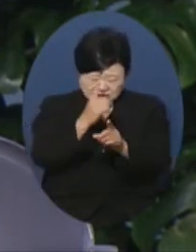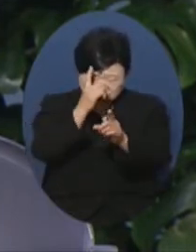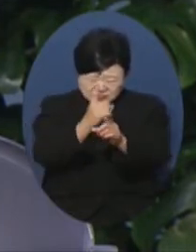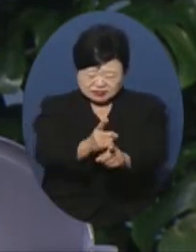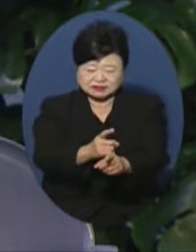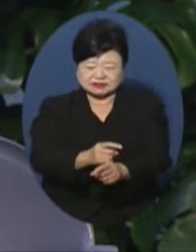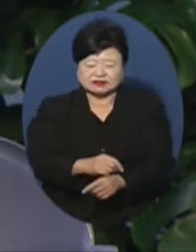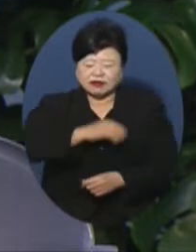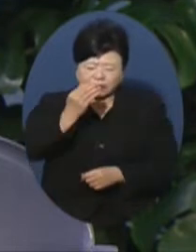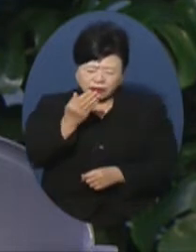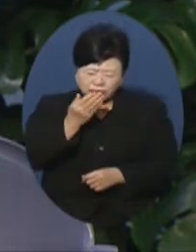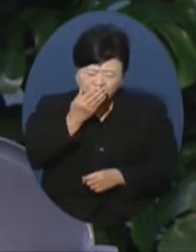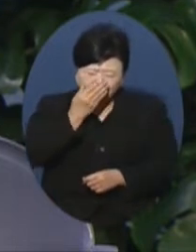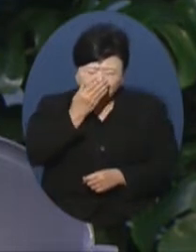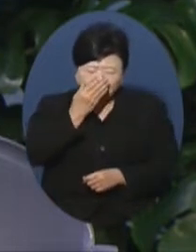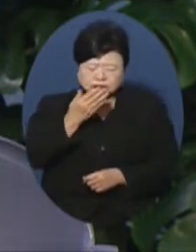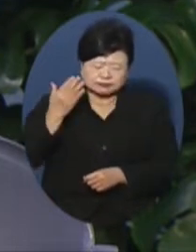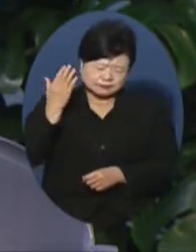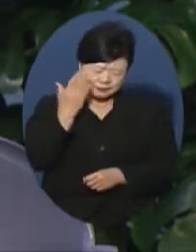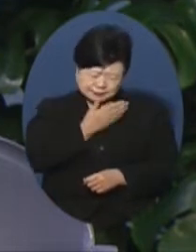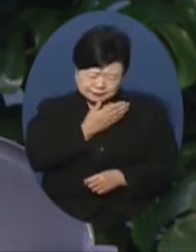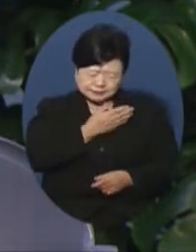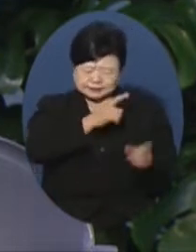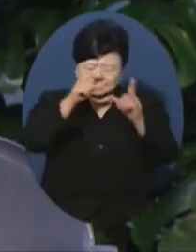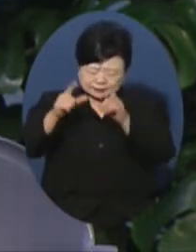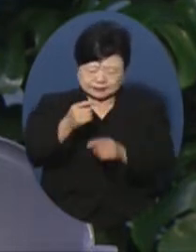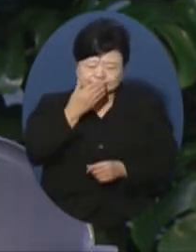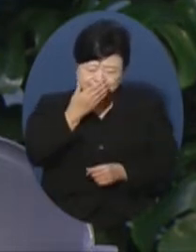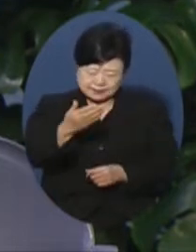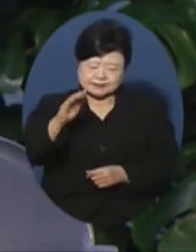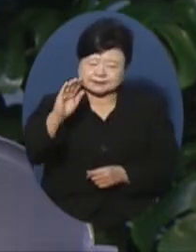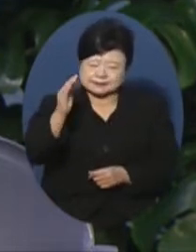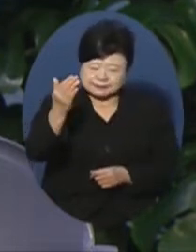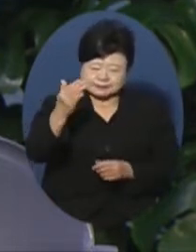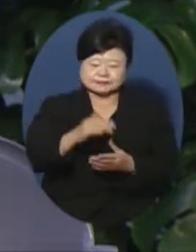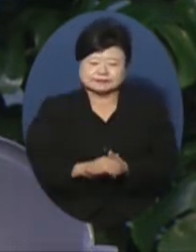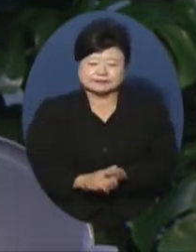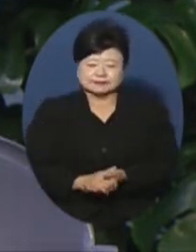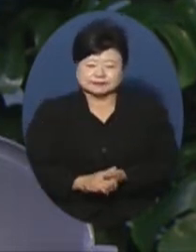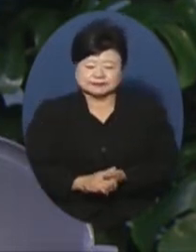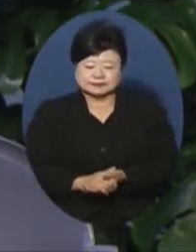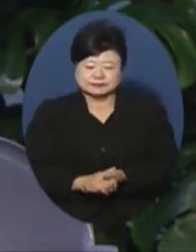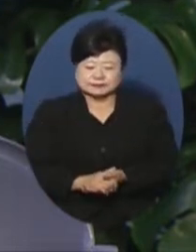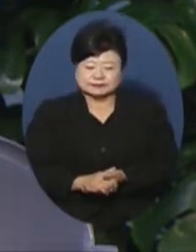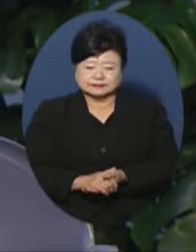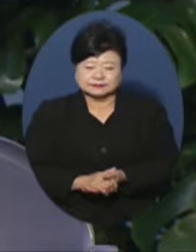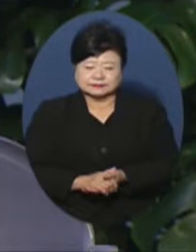이기고 거룩하고 정결한 삶을 살아갈 수 있는 것입니다.